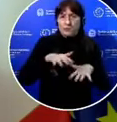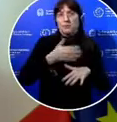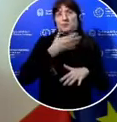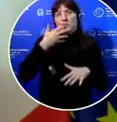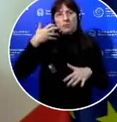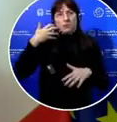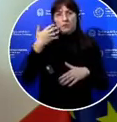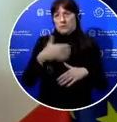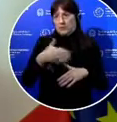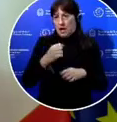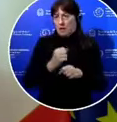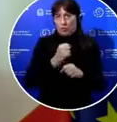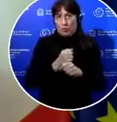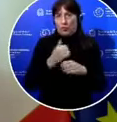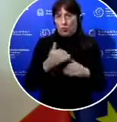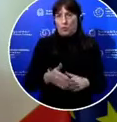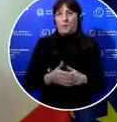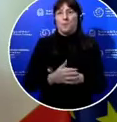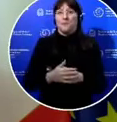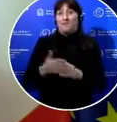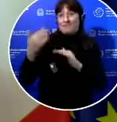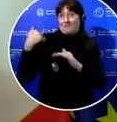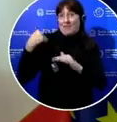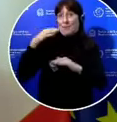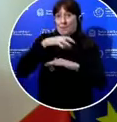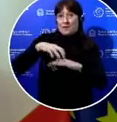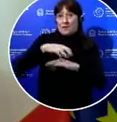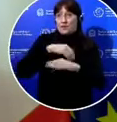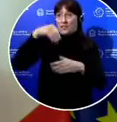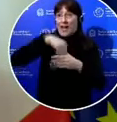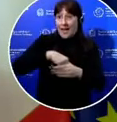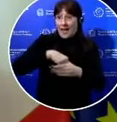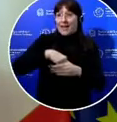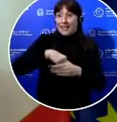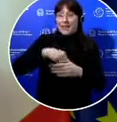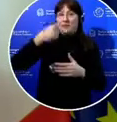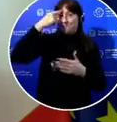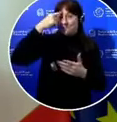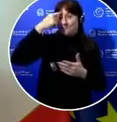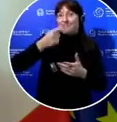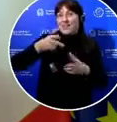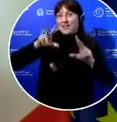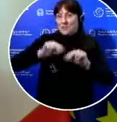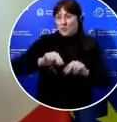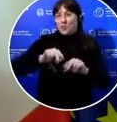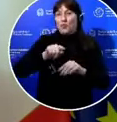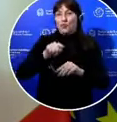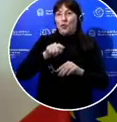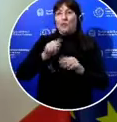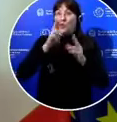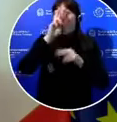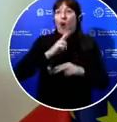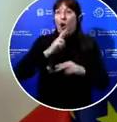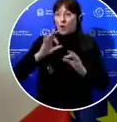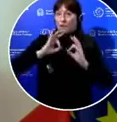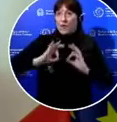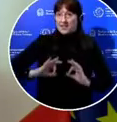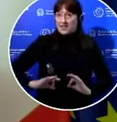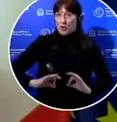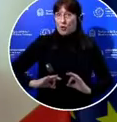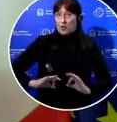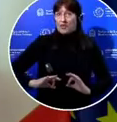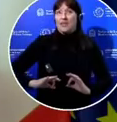preziosissimo. Prima il ministro degli interni ha giustamente ricordato anche il ruolo delle forze dell'ordine